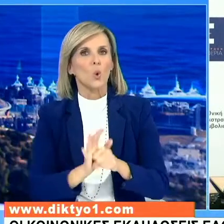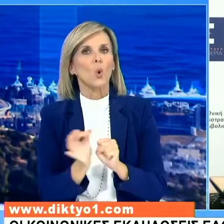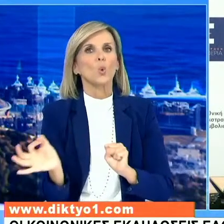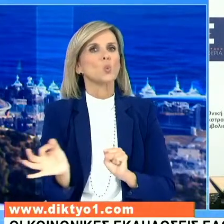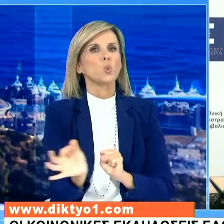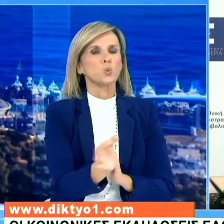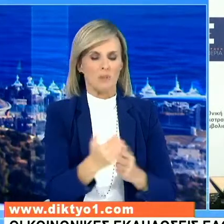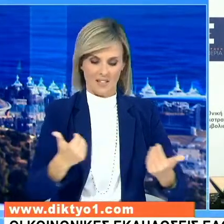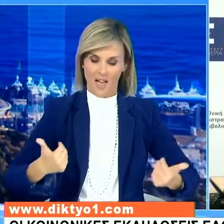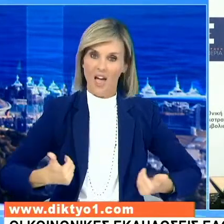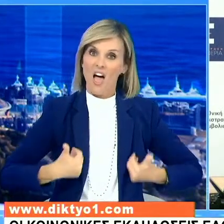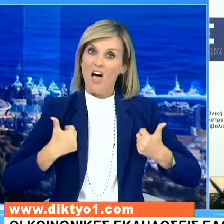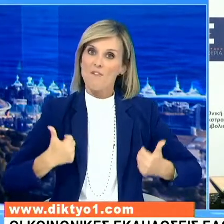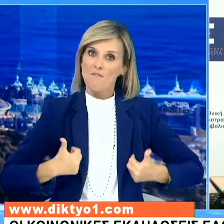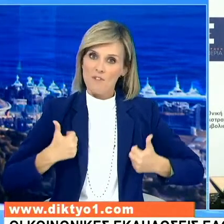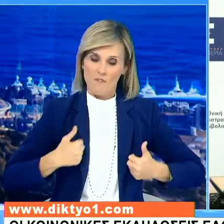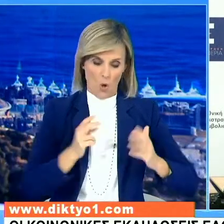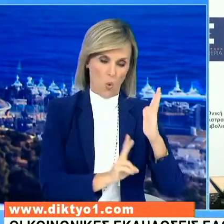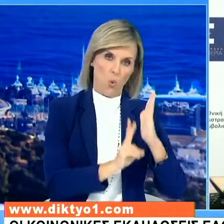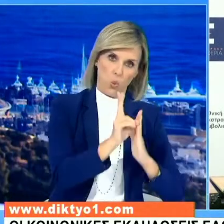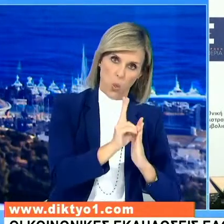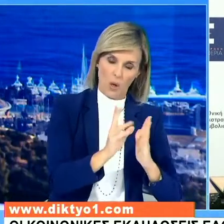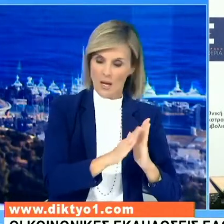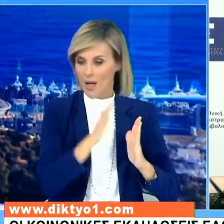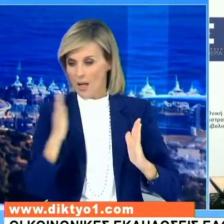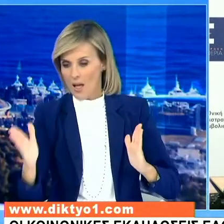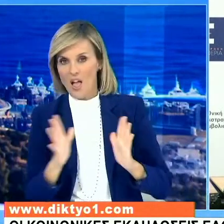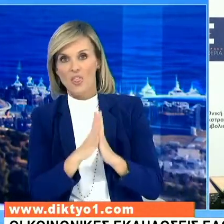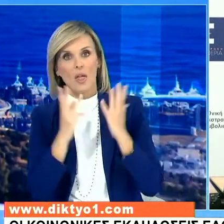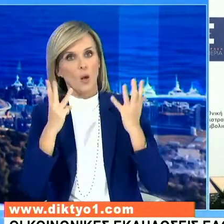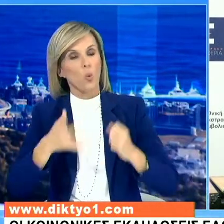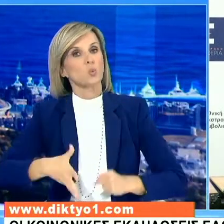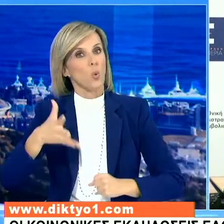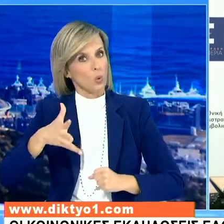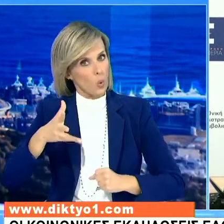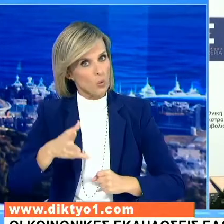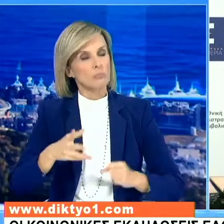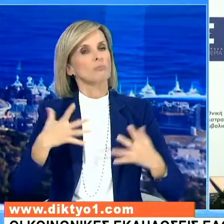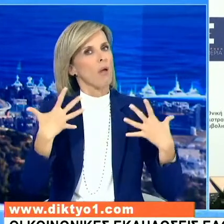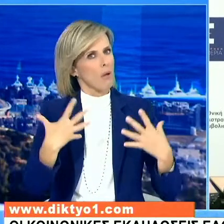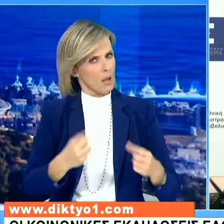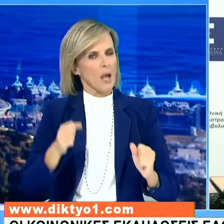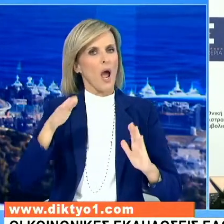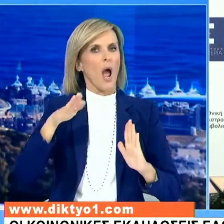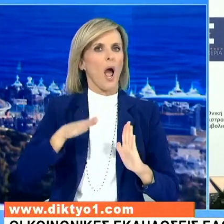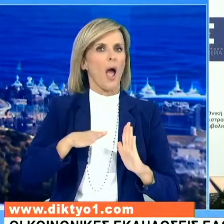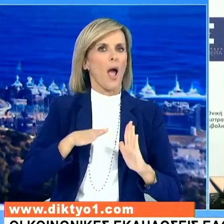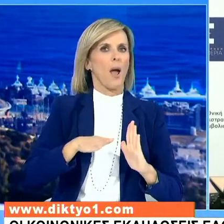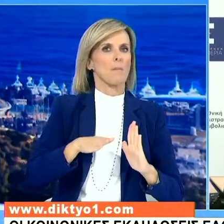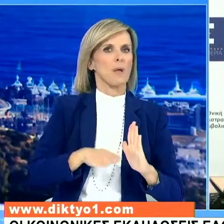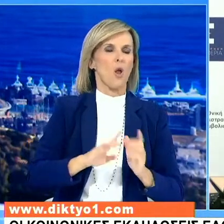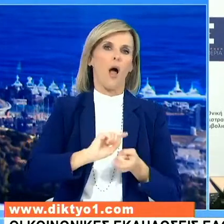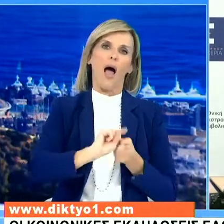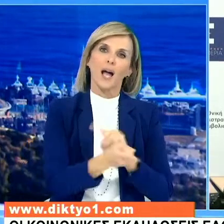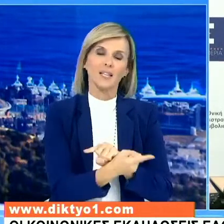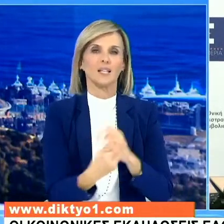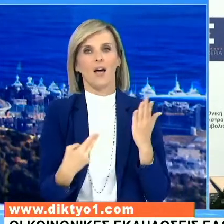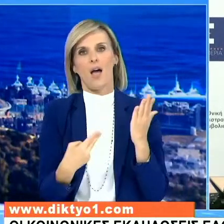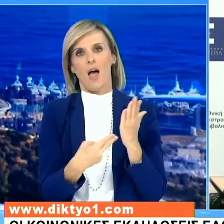στους εφήβους μας 12 έως 18 ετών παραμένει σημαντικά χαμηλότερος από αυτόν που βλέπαμε τον